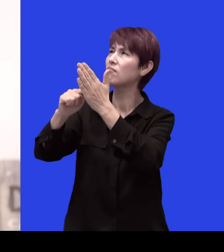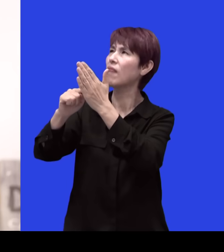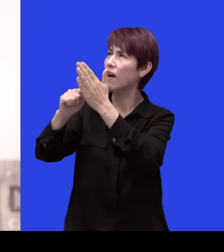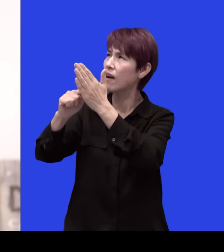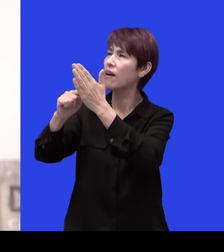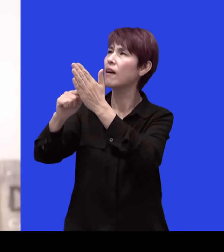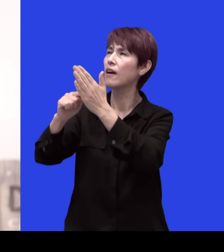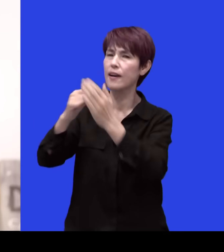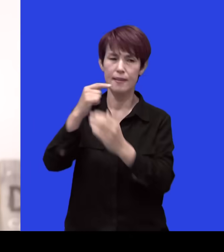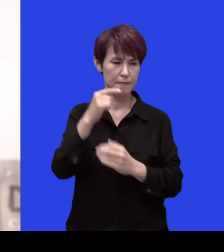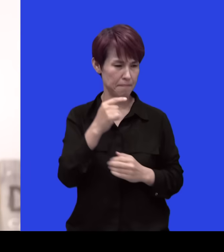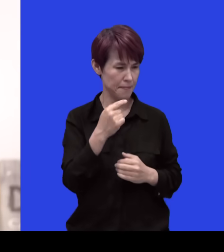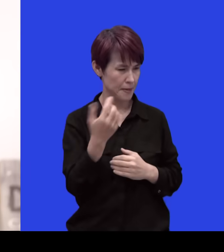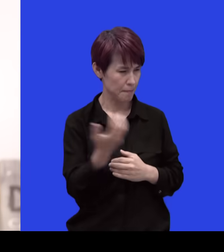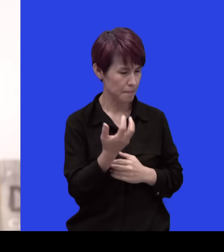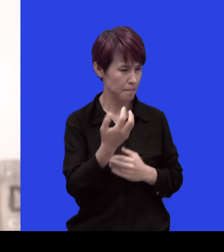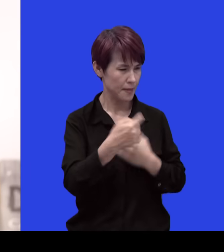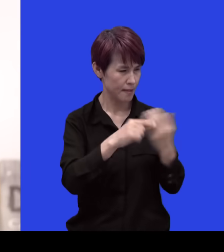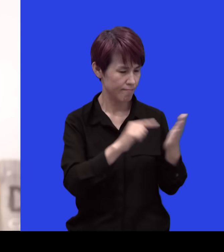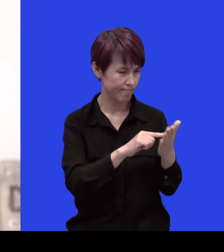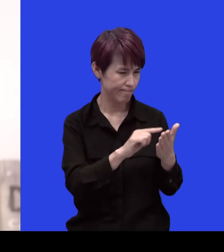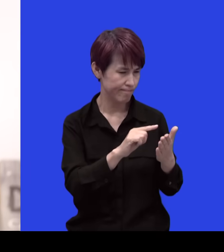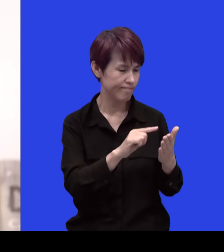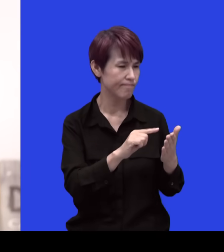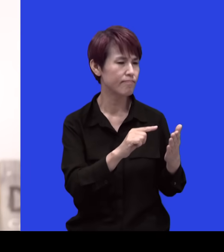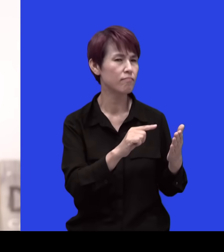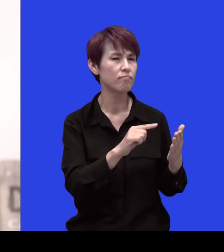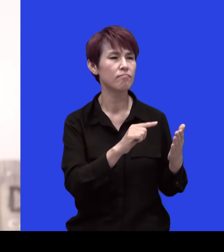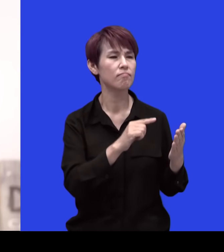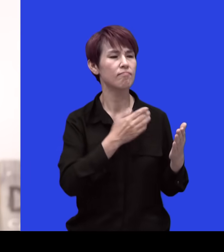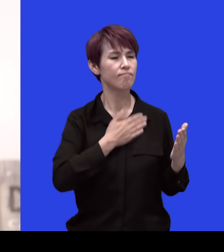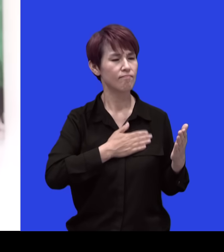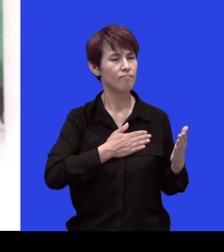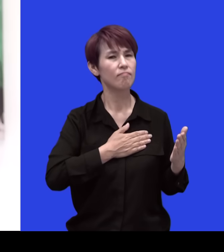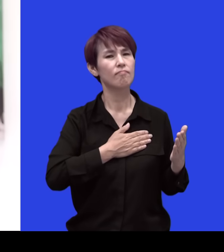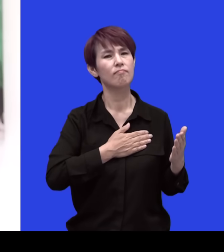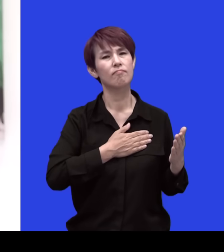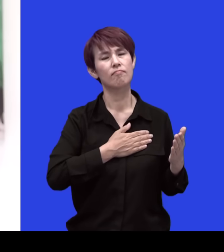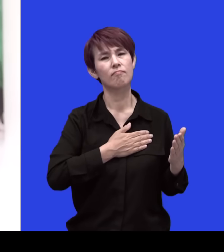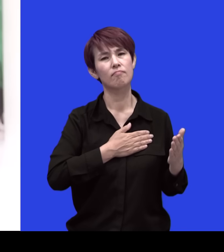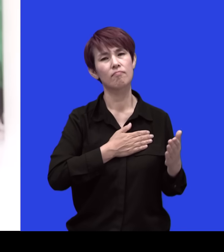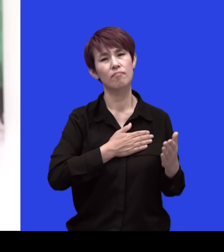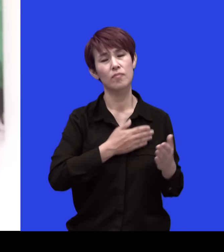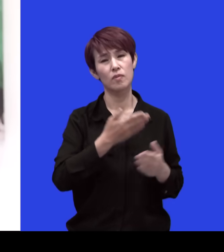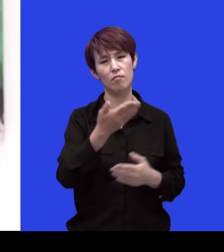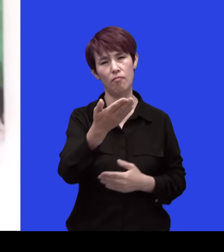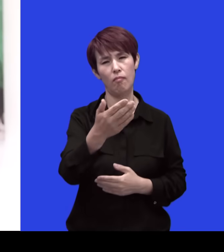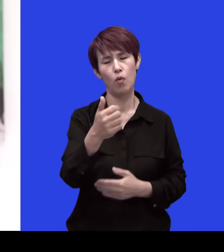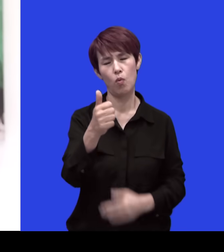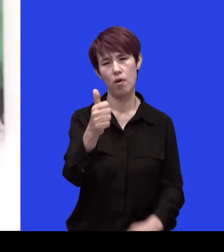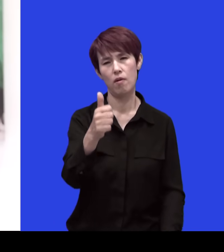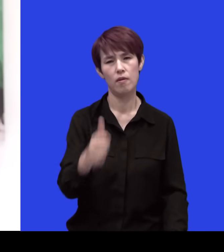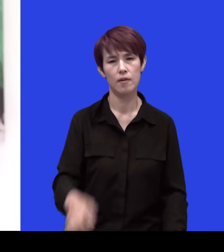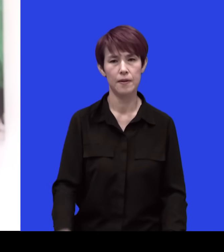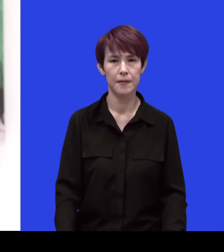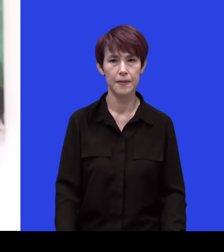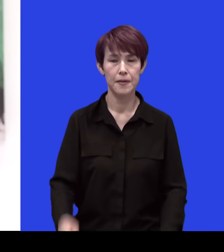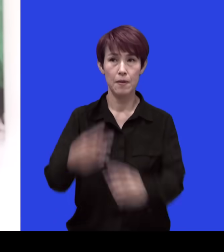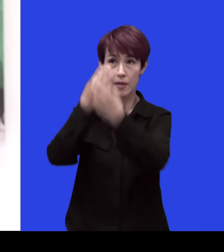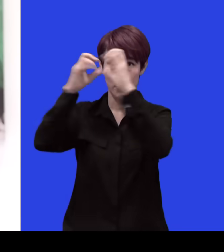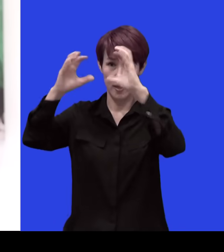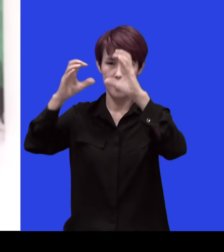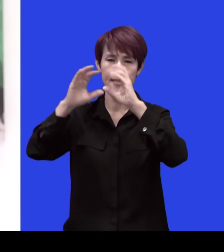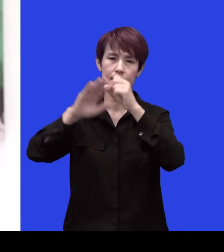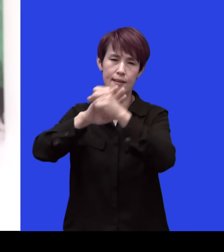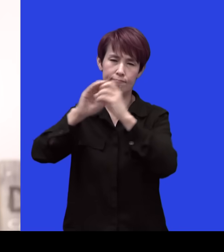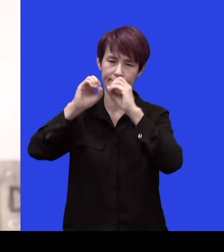마음을 더 이해하시는 그런 계기로 사용하셨다는 게 너무 대단하시고 예. 앞으로 정말로 멕시코에서 그 사랑을 또 전하기를